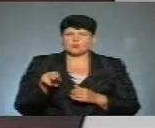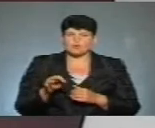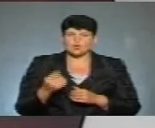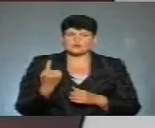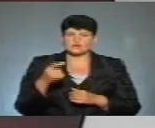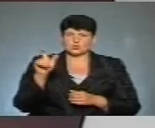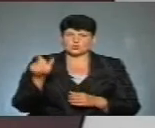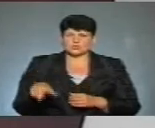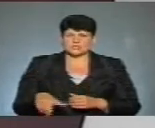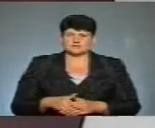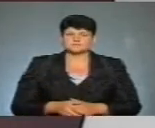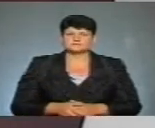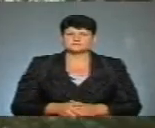людині.